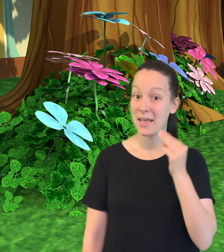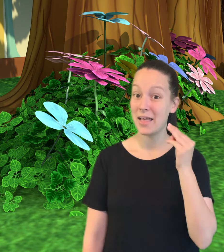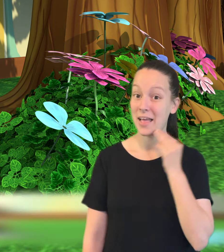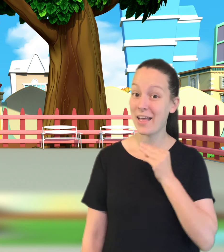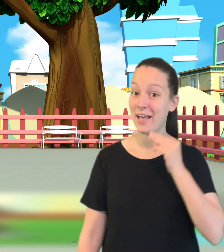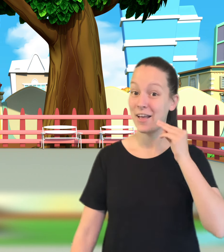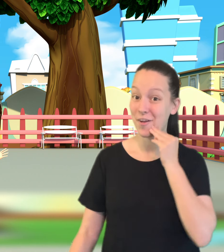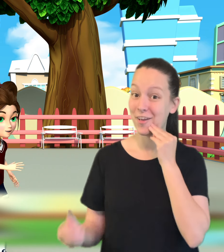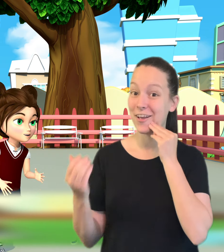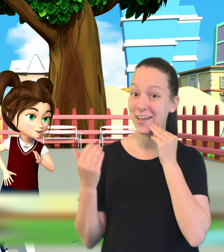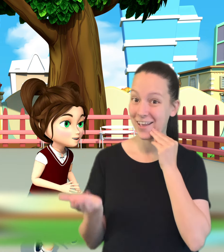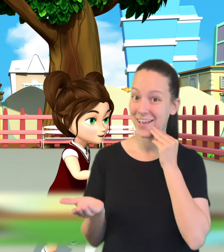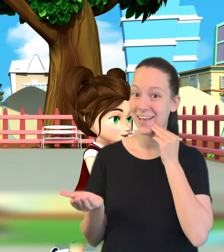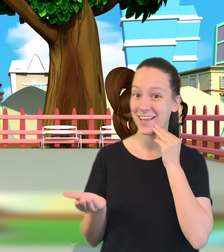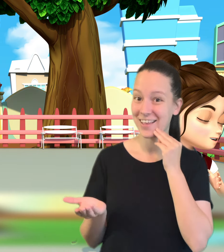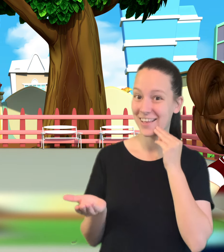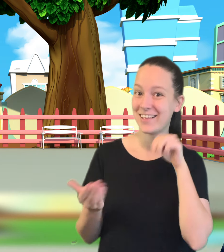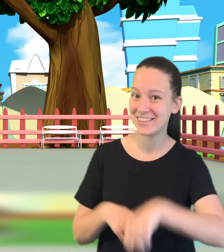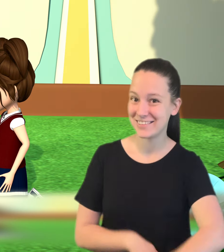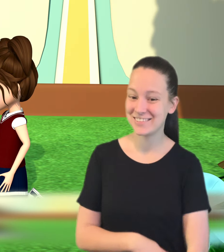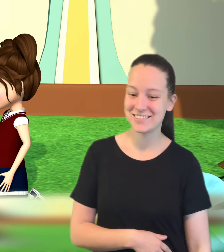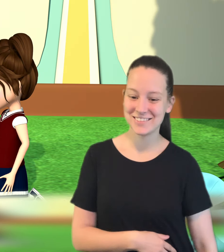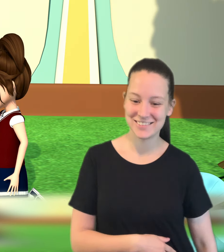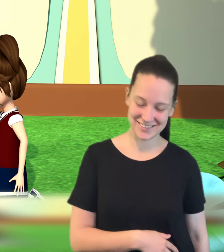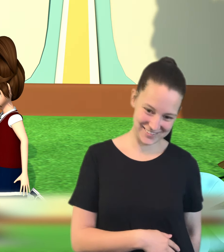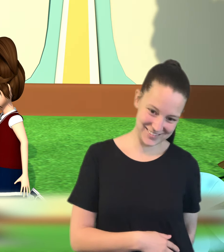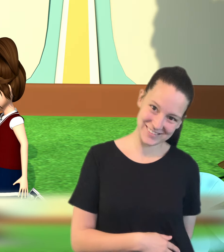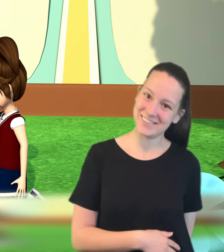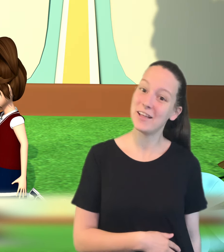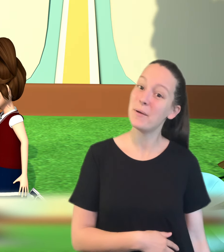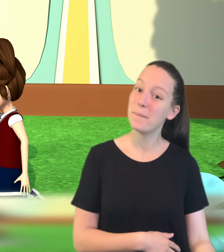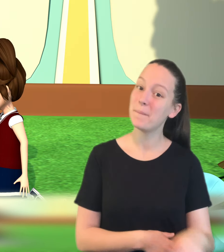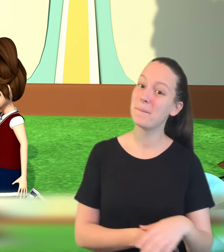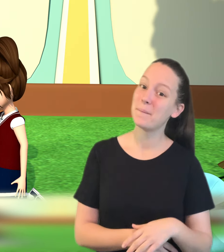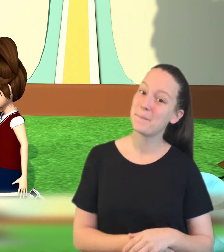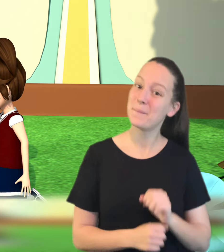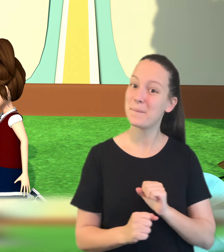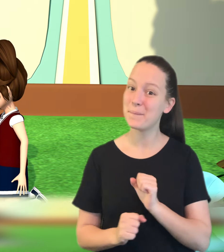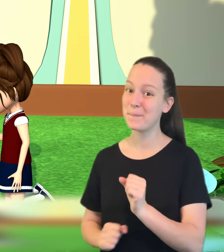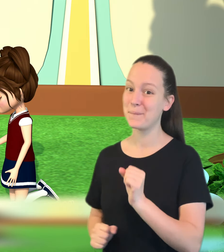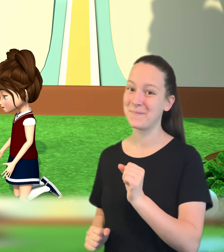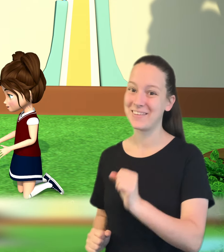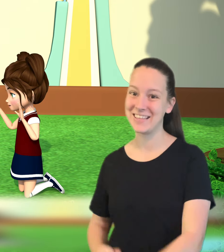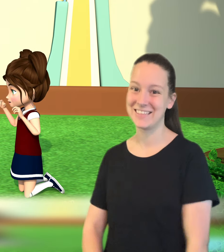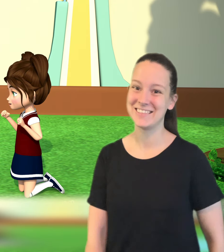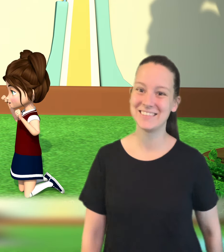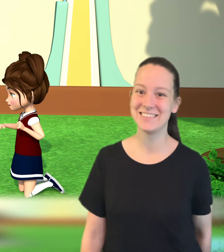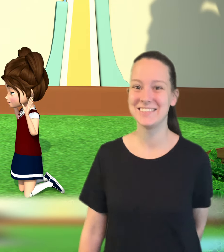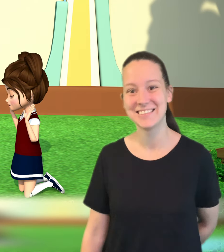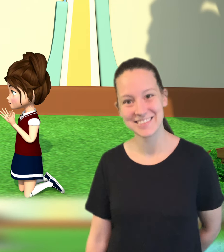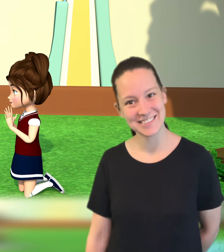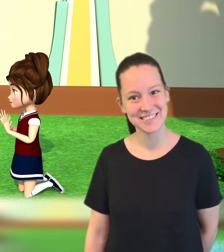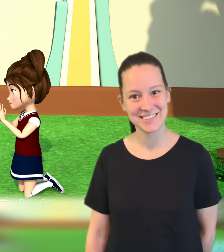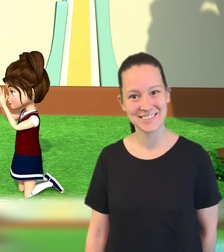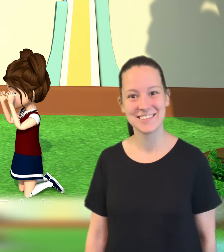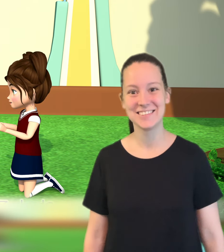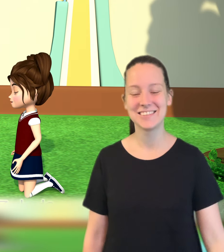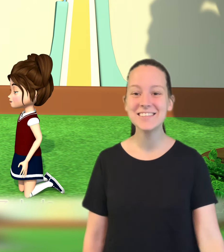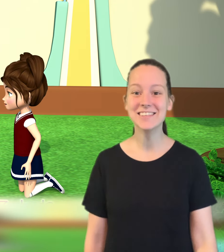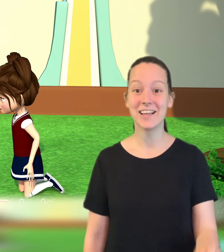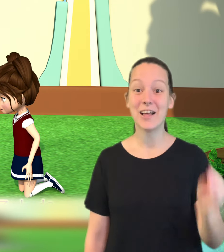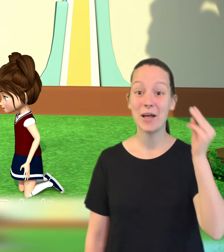ねメリーさんの羊羊羊メリーさんの羊